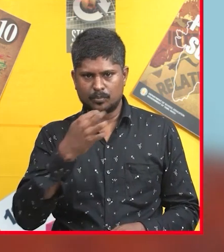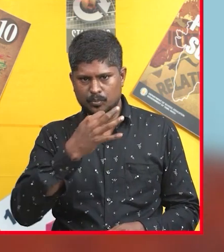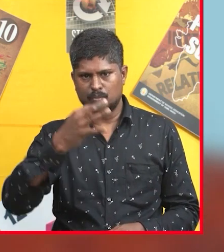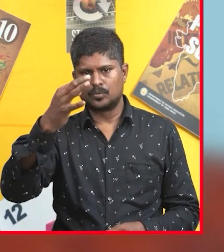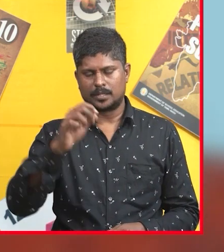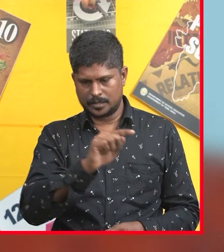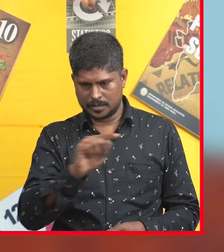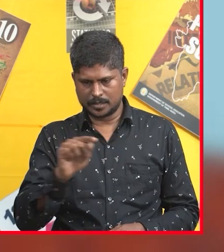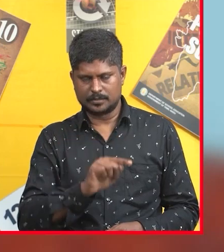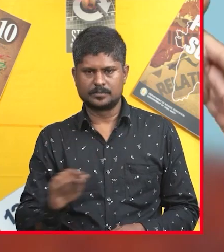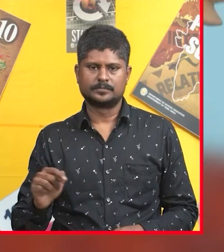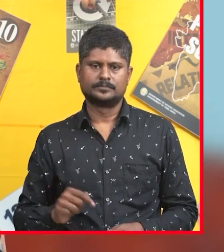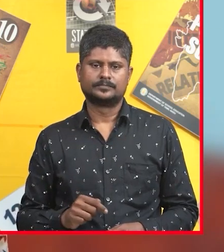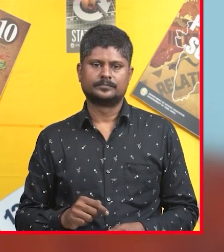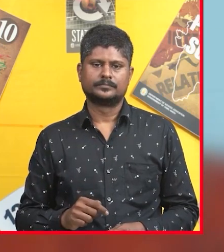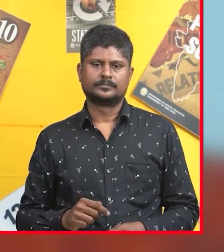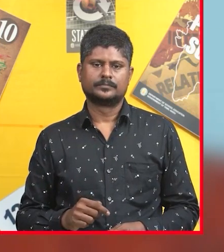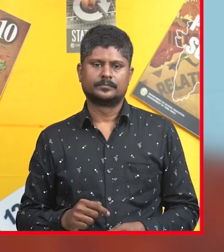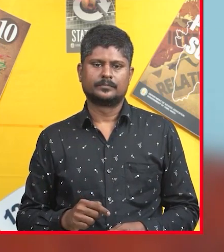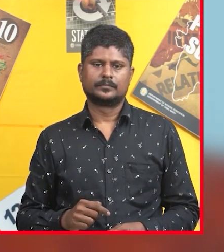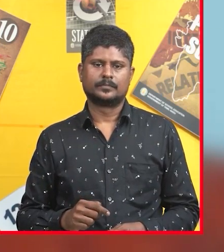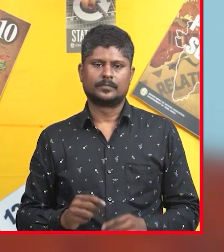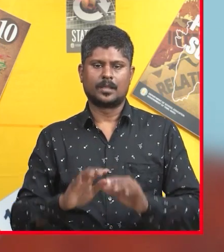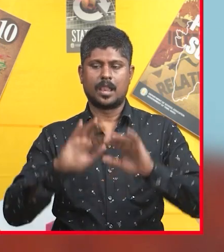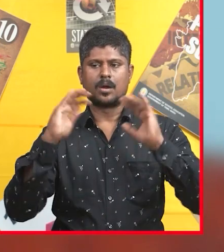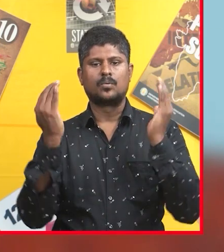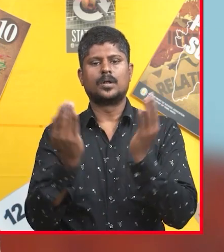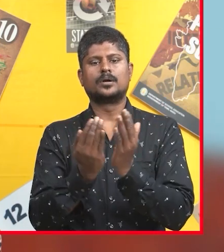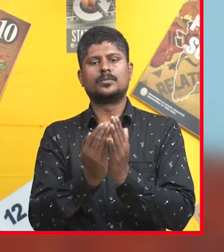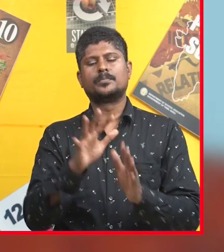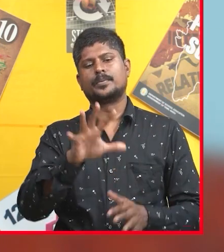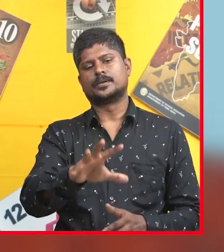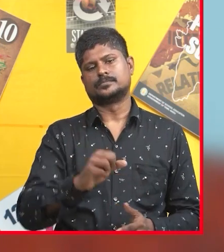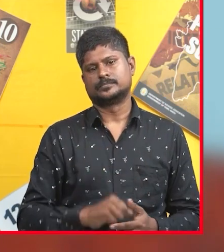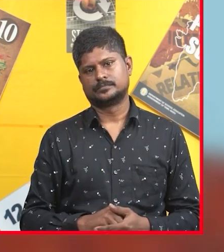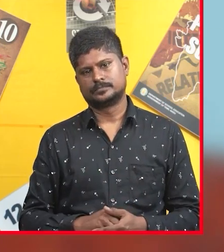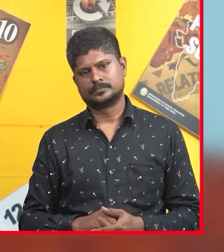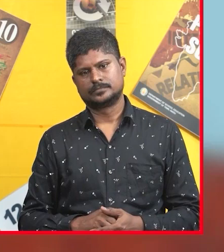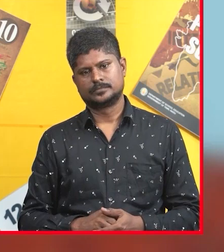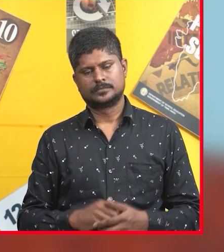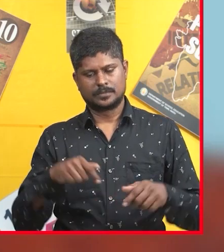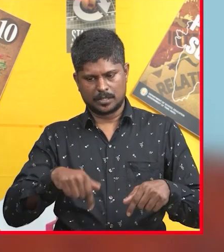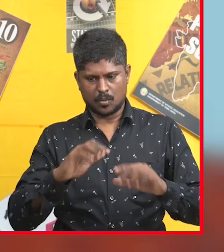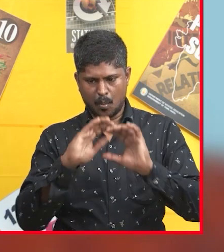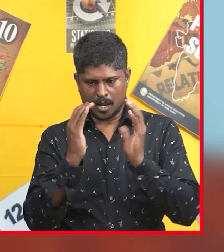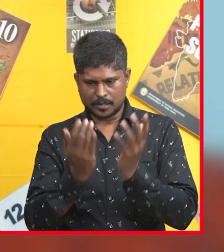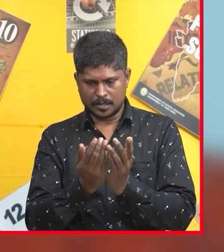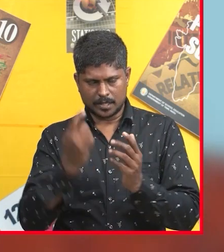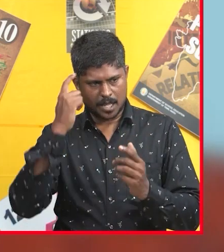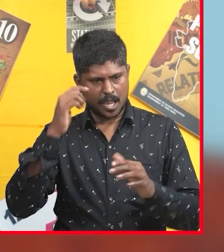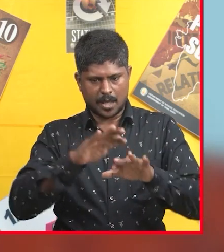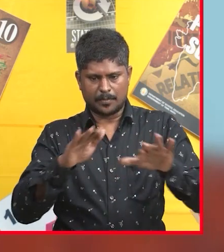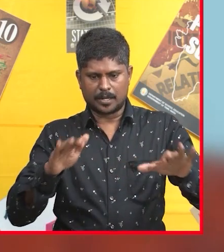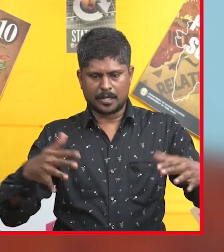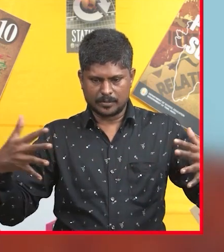விருந்து இட்டான் இது எல்லா உலகமும் வரும், எல்லா உலகமும் பெறும். இந்த உலகத்துல இருக்கக்கூடிய எந்த மக்கள் வந்தாலும்